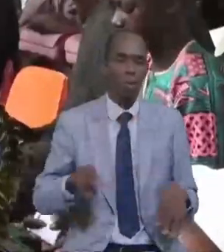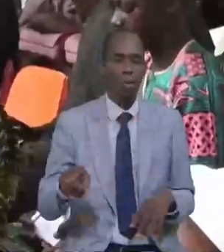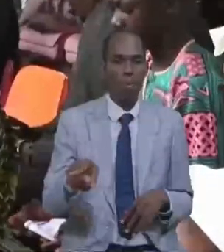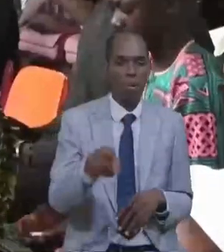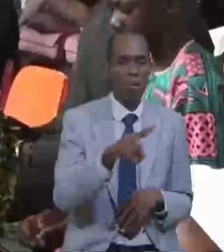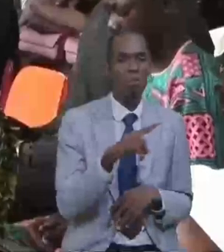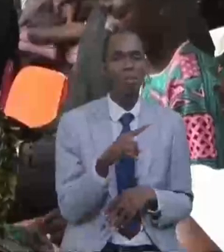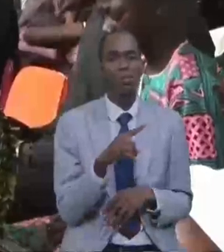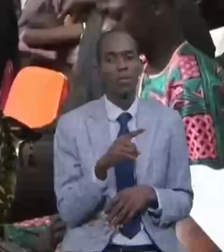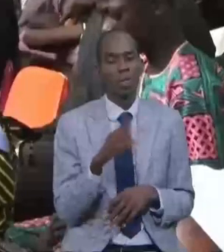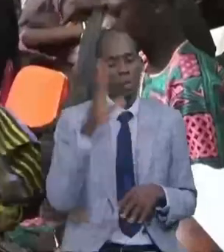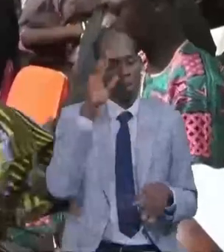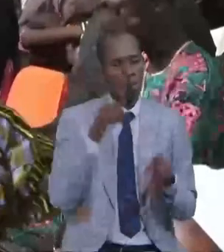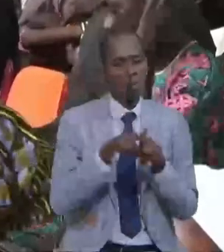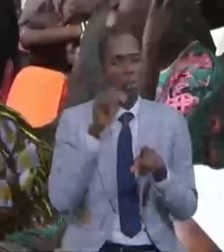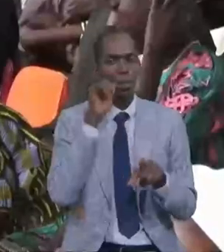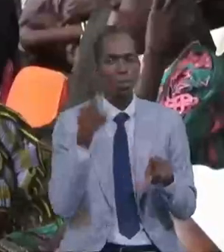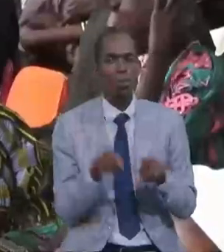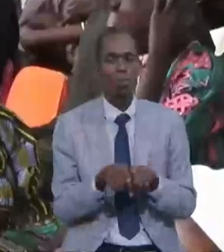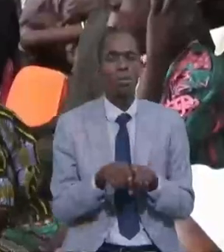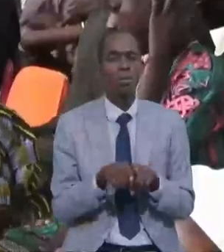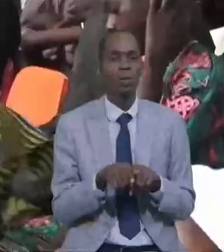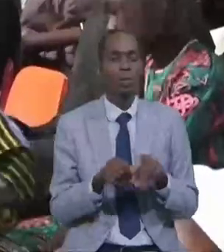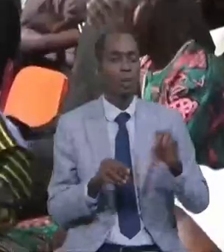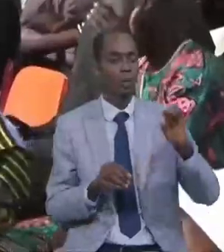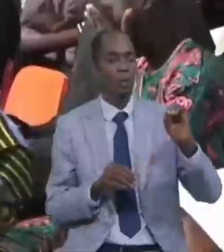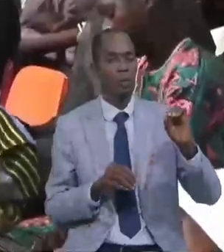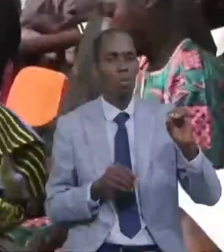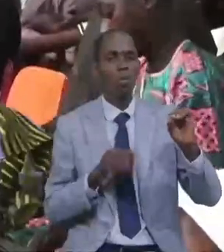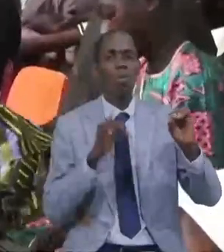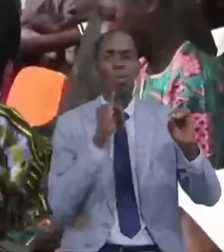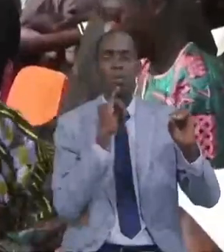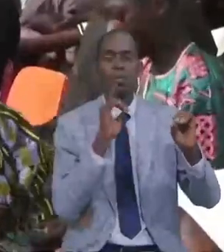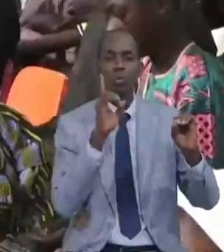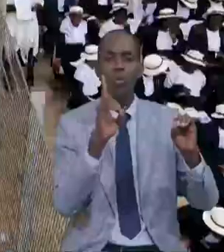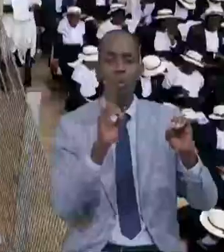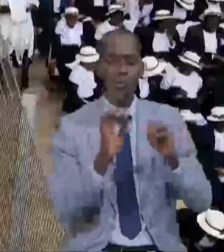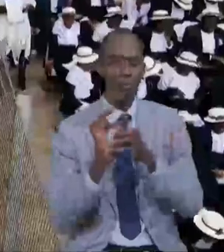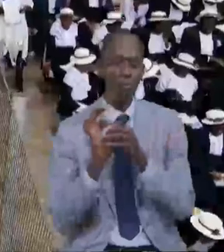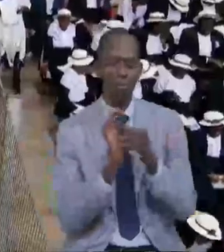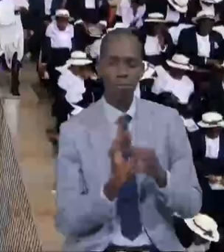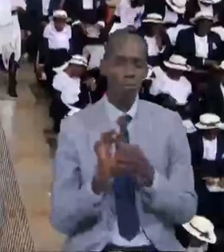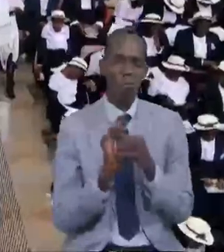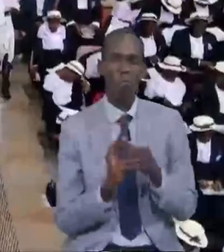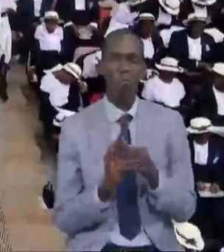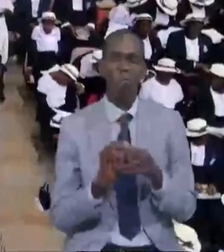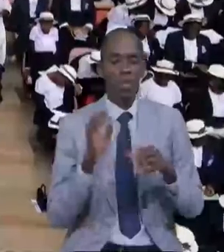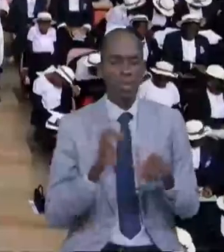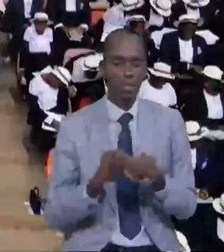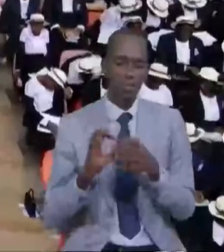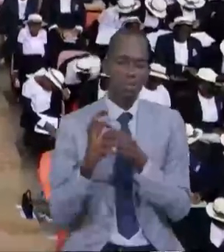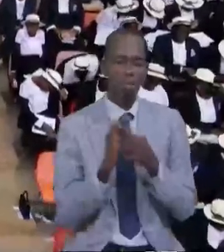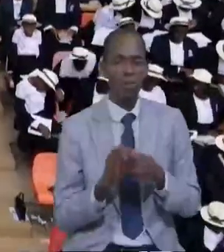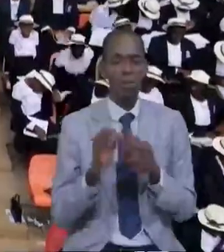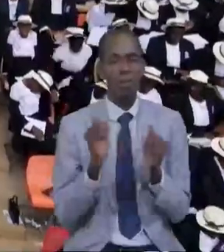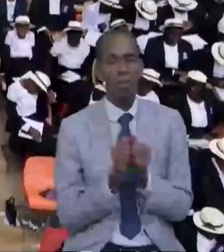en un accord, en conformité à Christ. En un accord, en conformité à Christ. Il y a